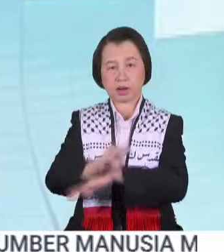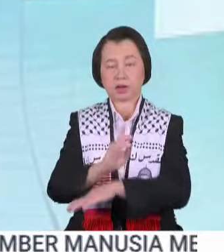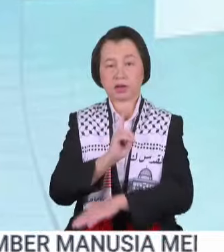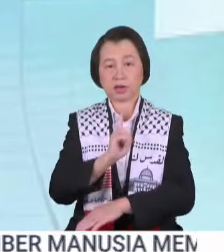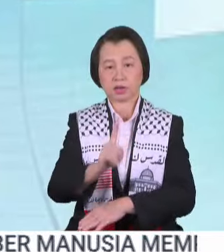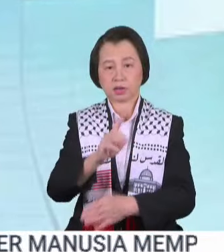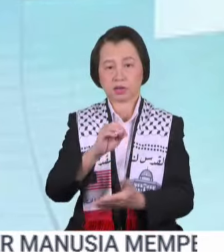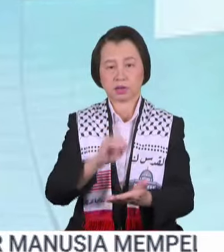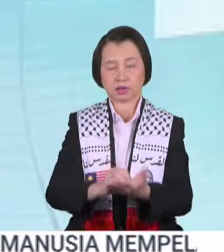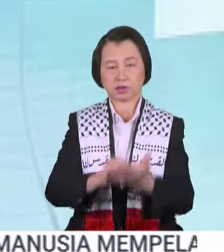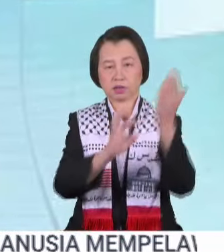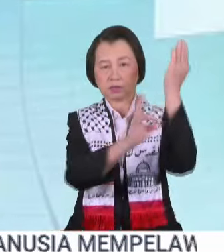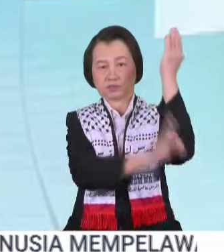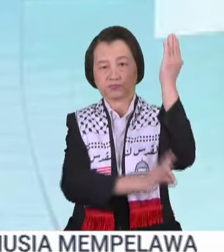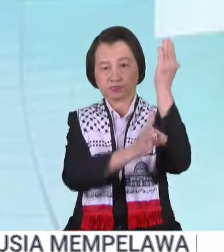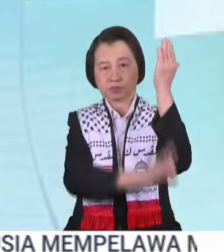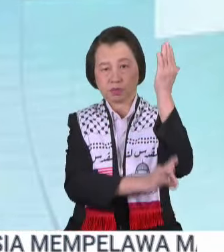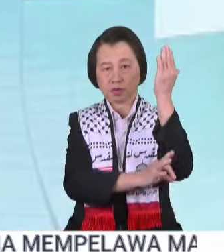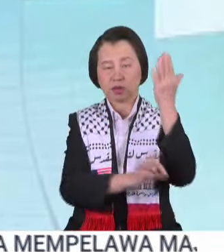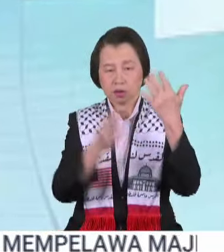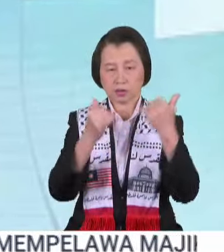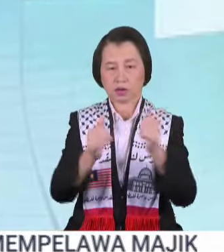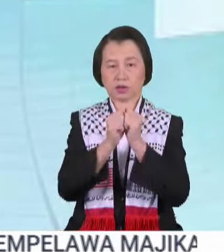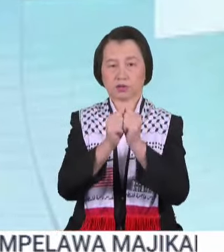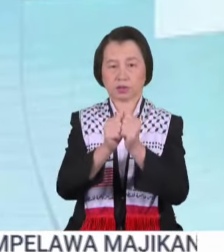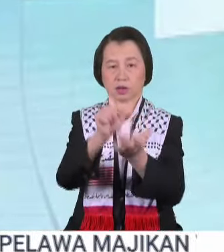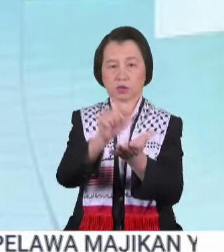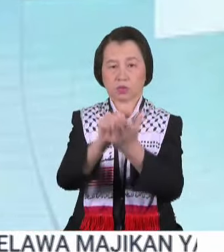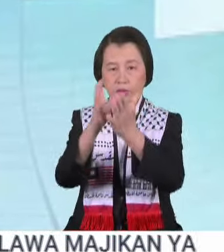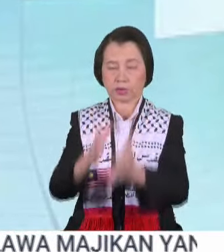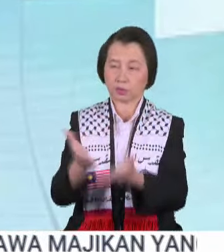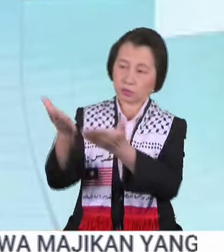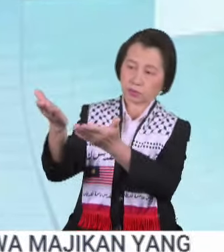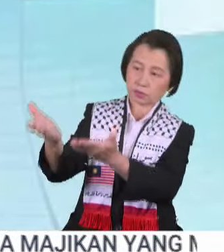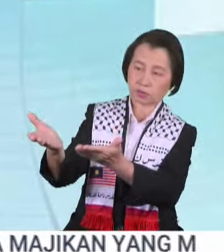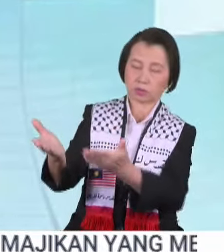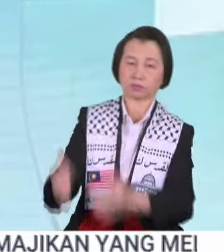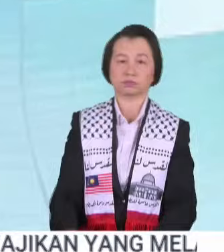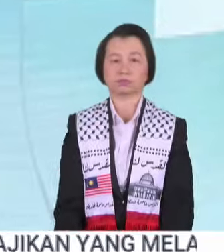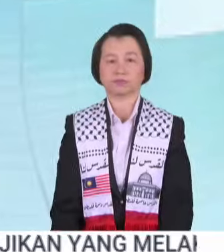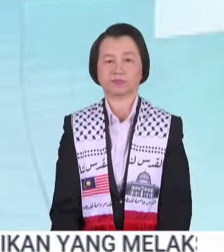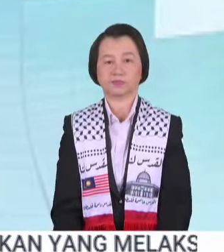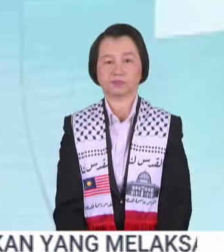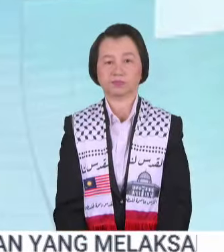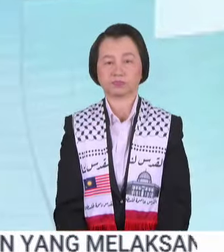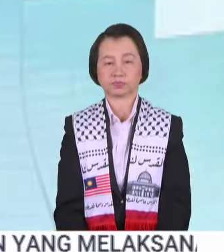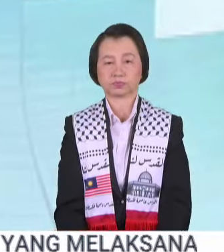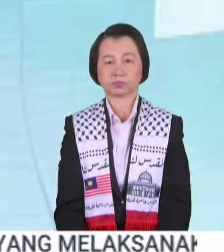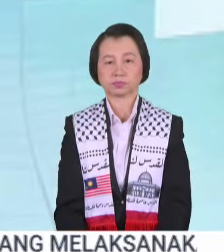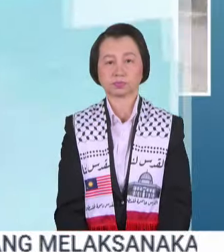Islam di Forest Heights, Senawang. Perkembangan semasa bersama wartawan lokasi Nur Julizan Muhammad Zin.